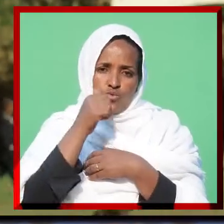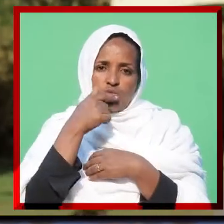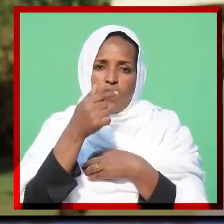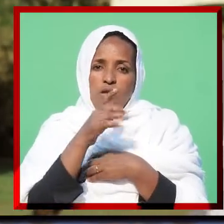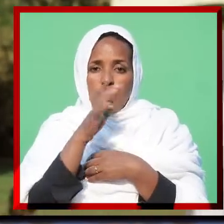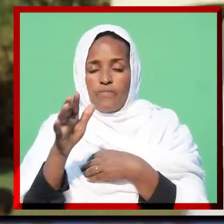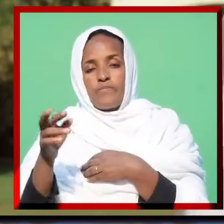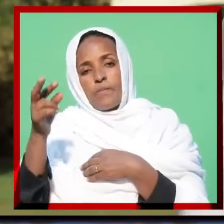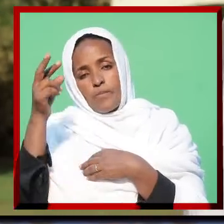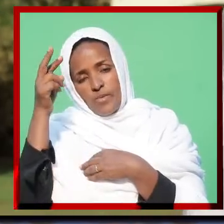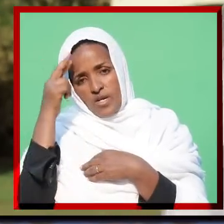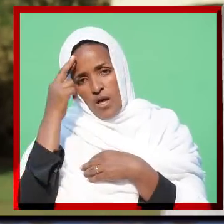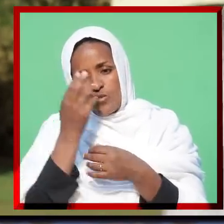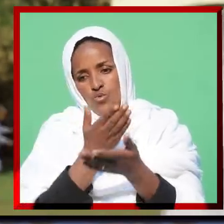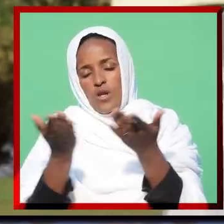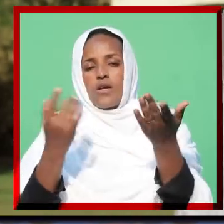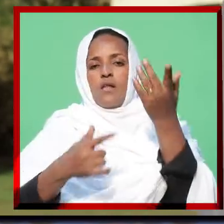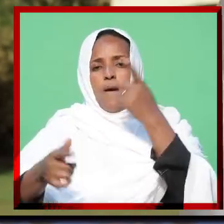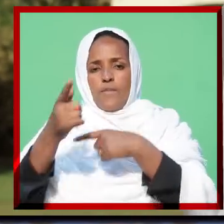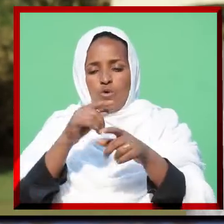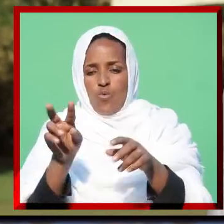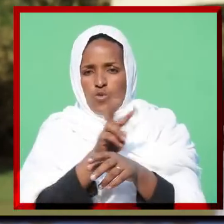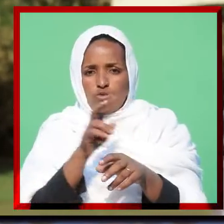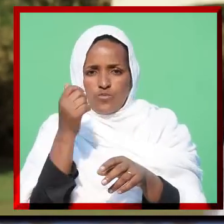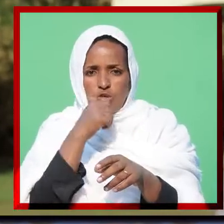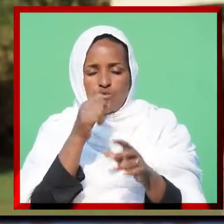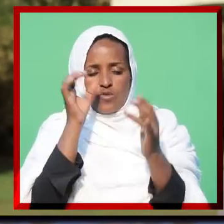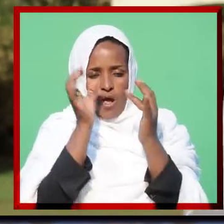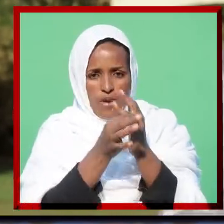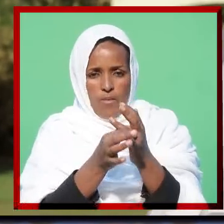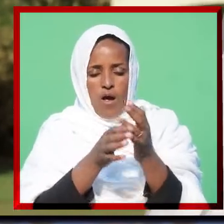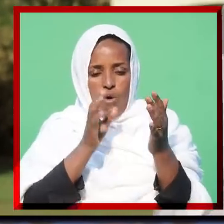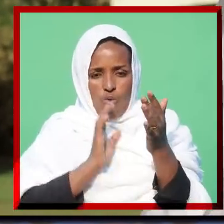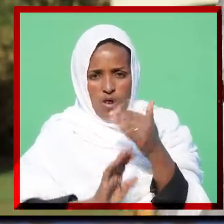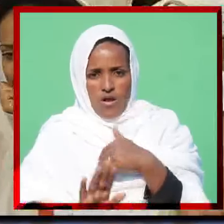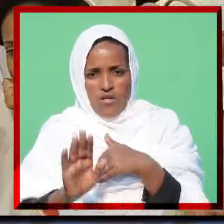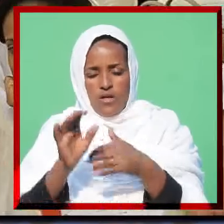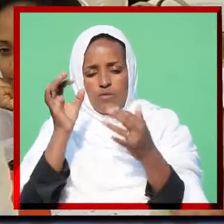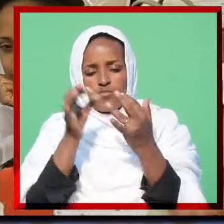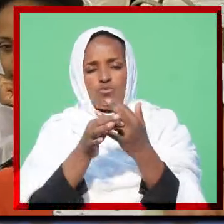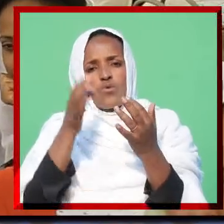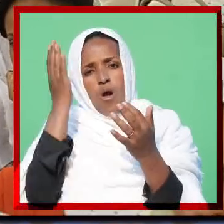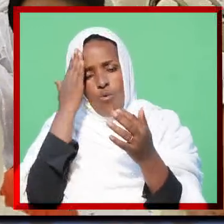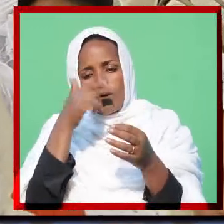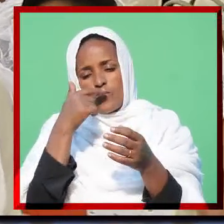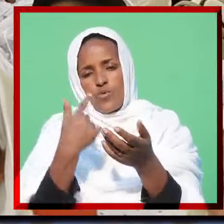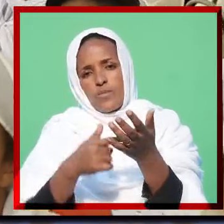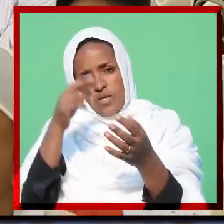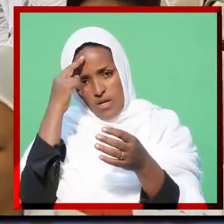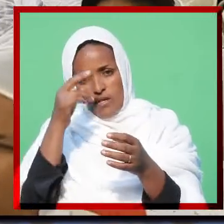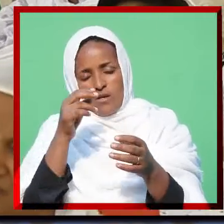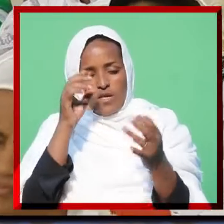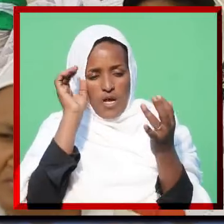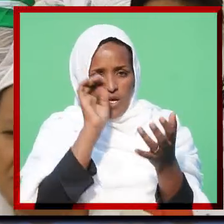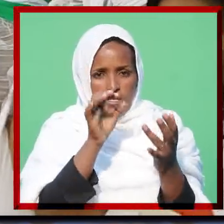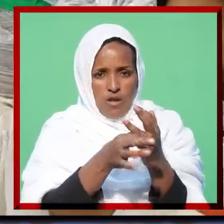አይናገርም። የምክንያቱን ነገር አመጣው፣ ሁለቱንም ሴቶች አገባ፣ ወለደ፣ ሚስቱን አወቀ የሚለው ለዛ ነው። አቤልን የገደለው